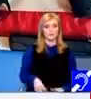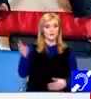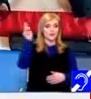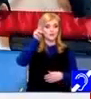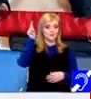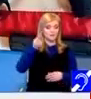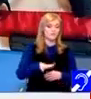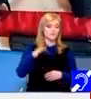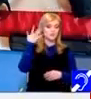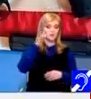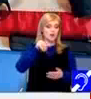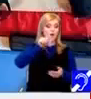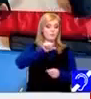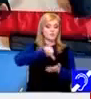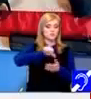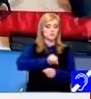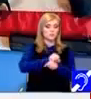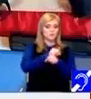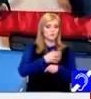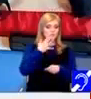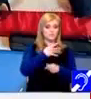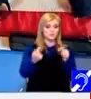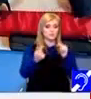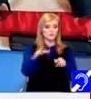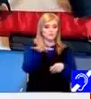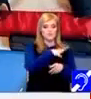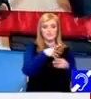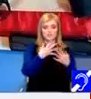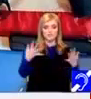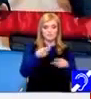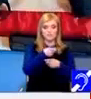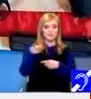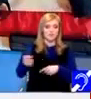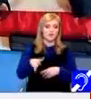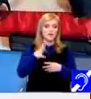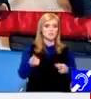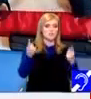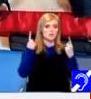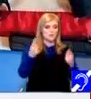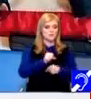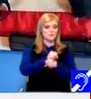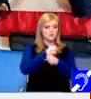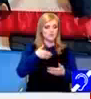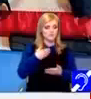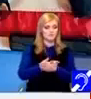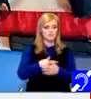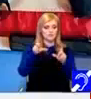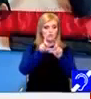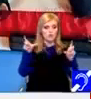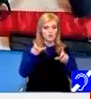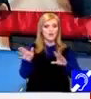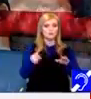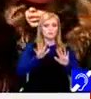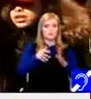Elevii din Statele Unite au participat la un protest național împotriva armelor de foc. Este cea mai mare demonstrație de activism școlar după